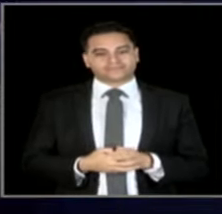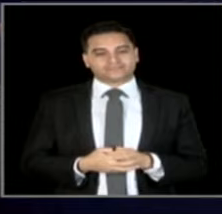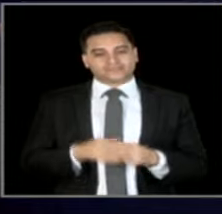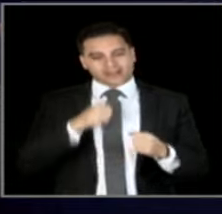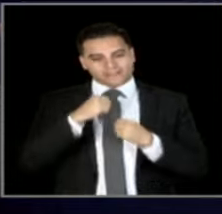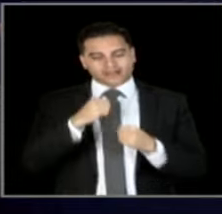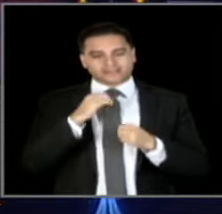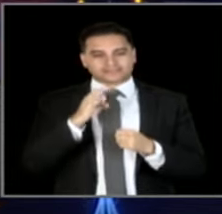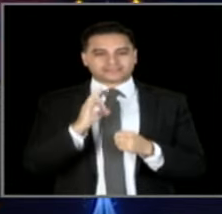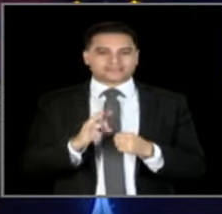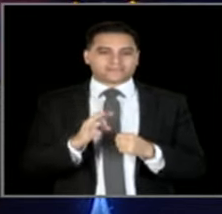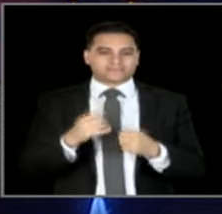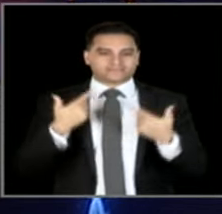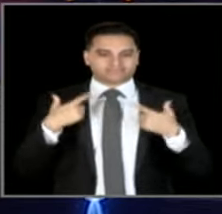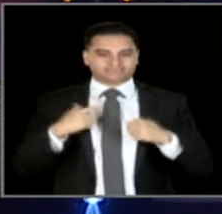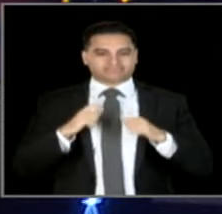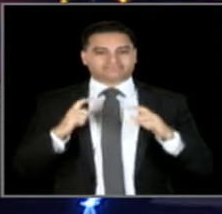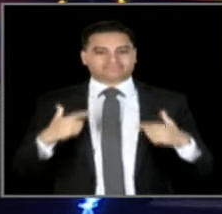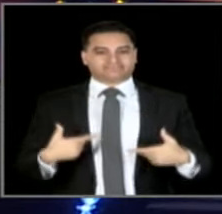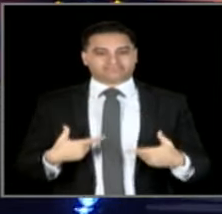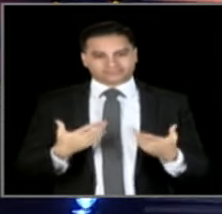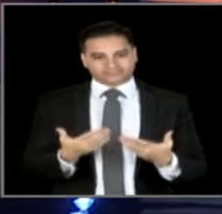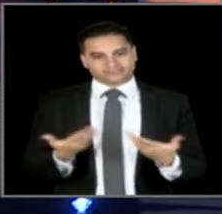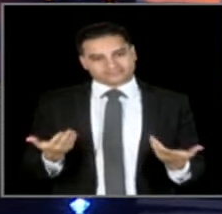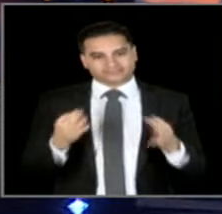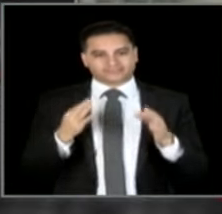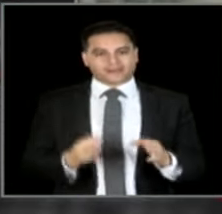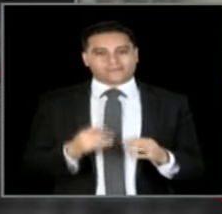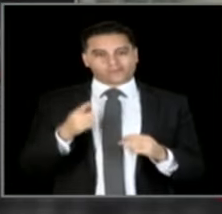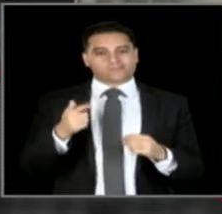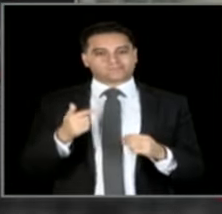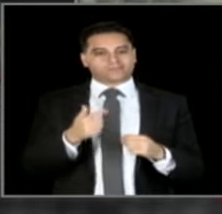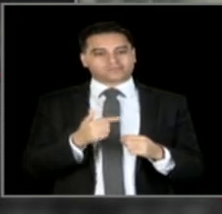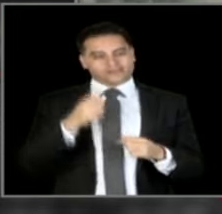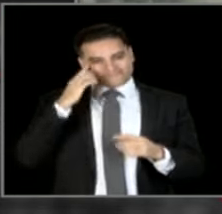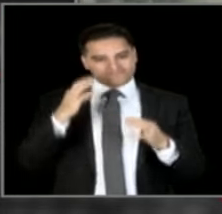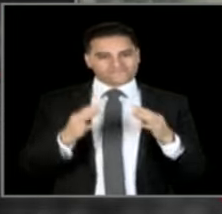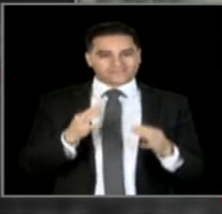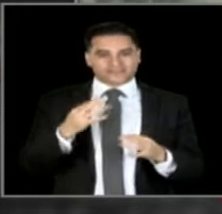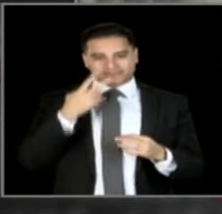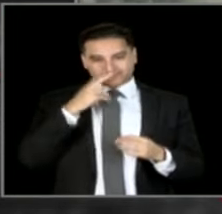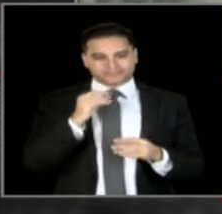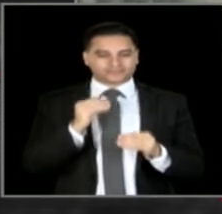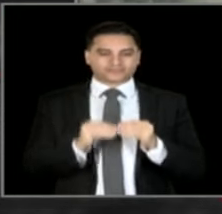أجسام. مش معقولة من الإجابات عندكو، لو فكرت ثانية. هارد لك، تفضل.